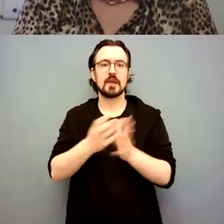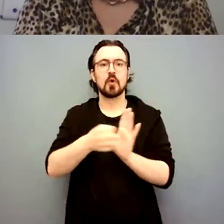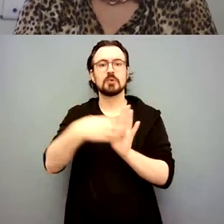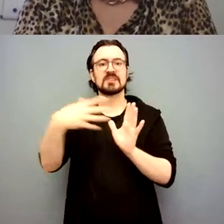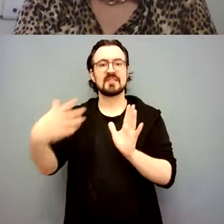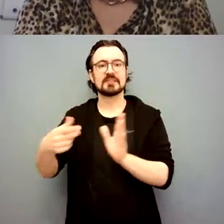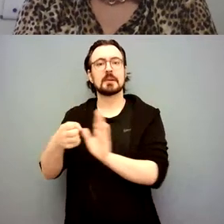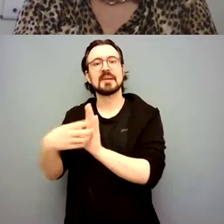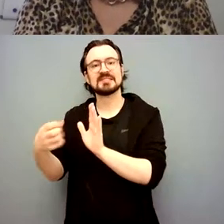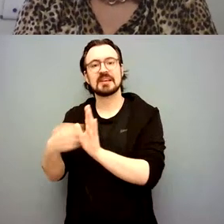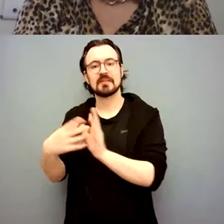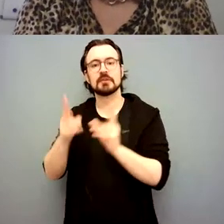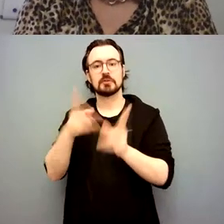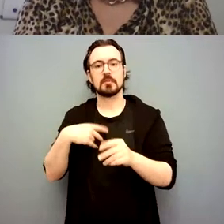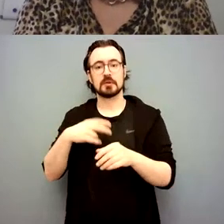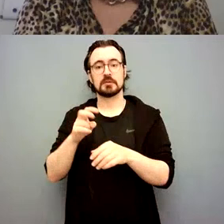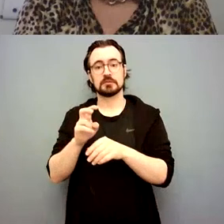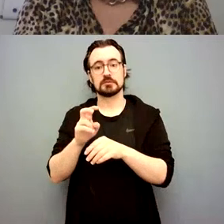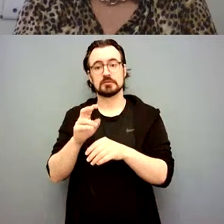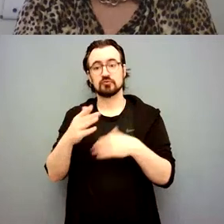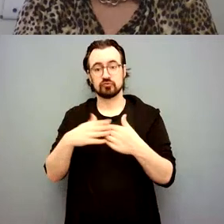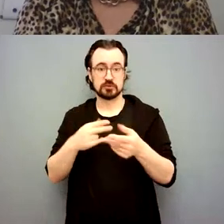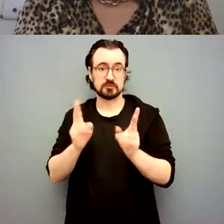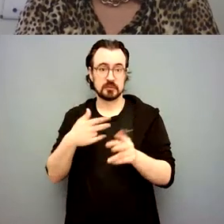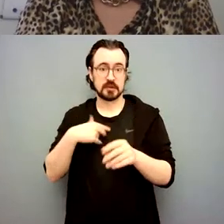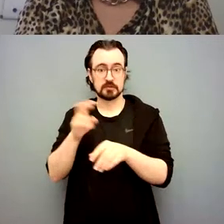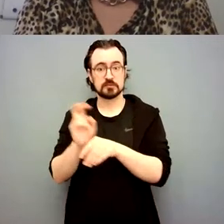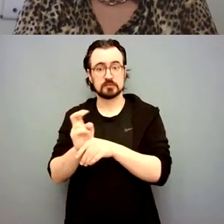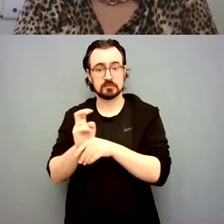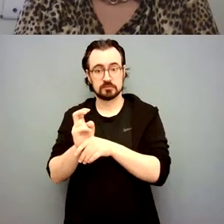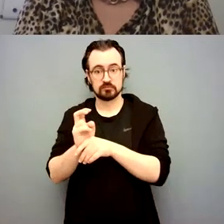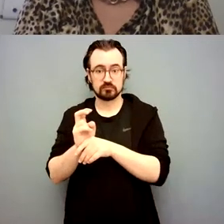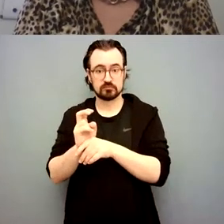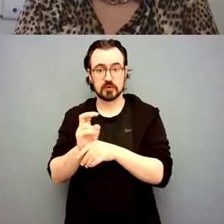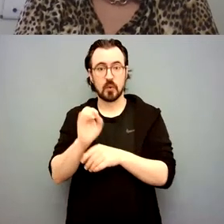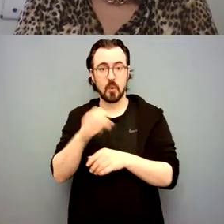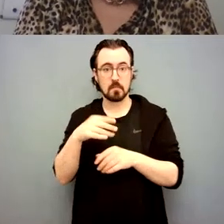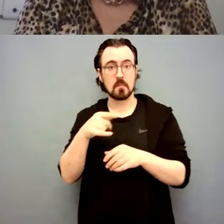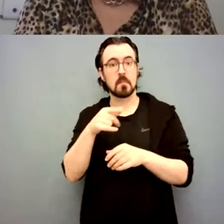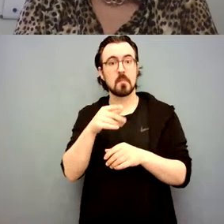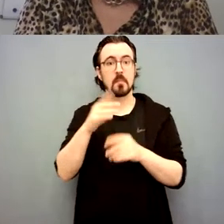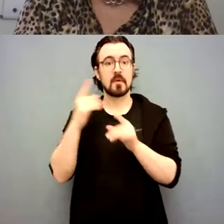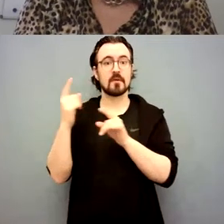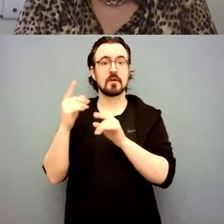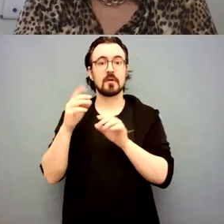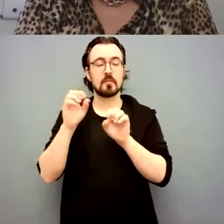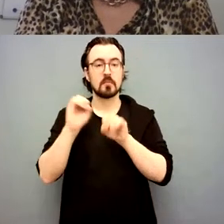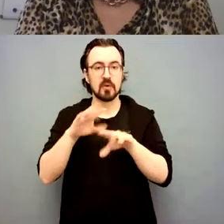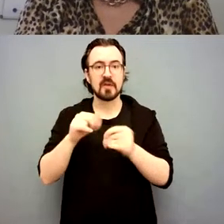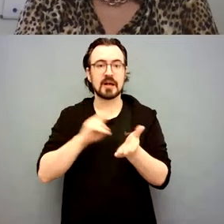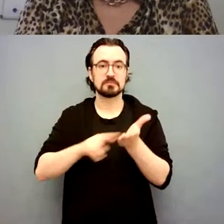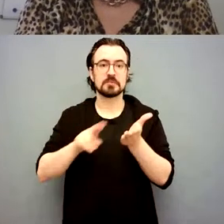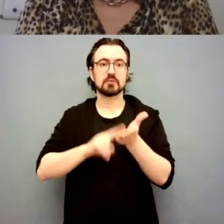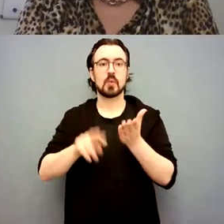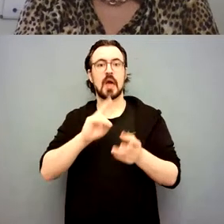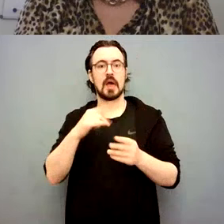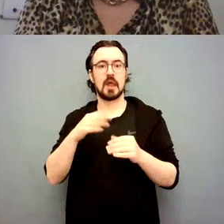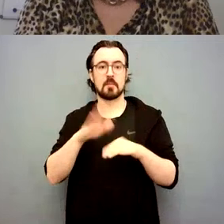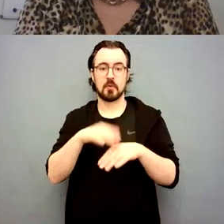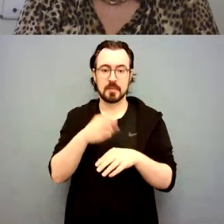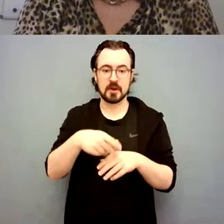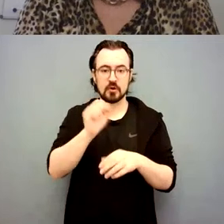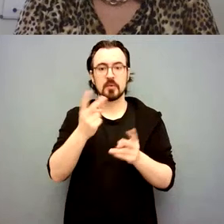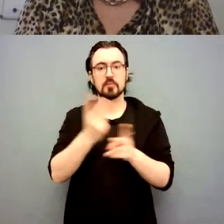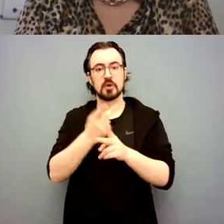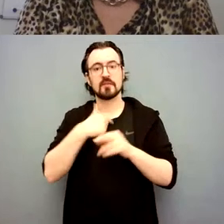funktionsrättskonsekvensbeskrivning som man gör när man tittar på om det får påverkan på administration eller på miljö, så ska vi